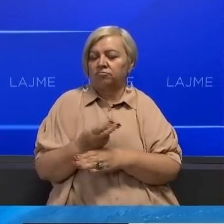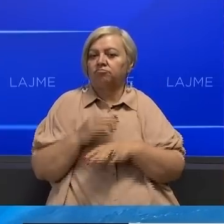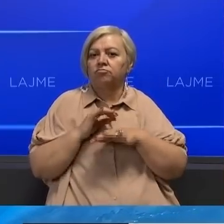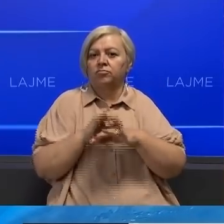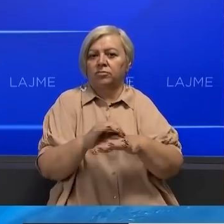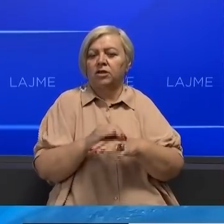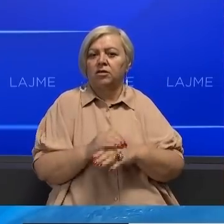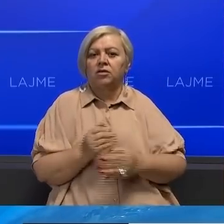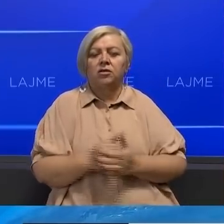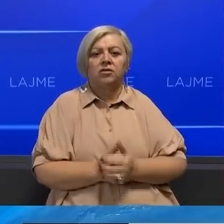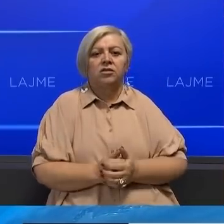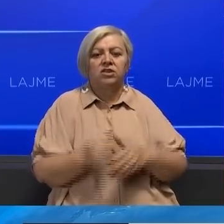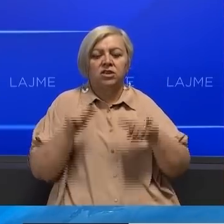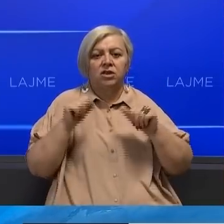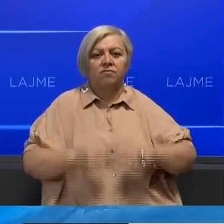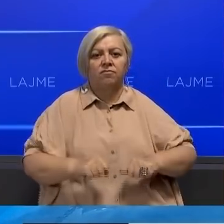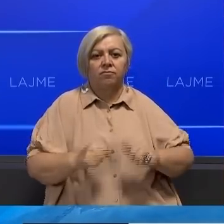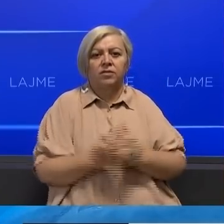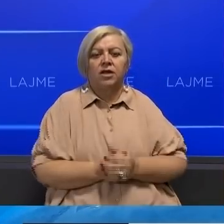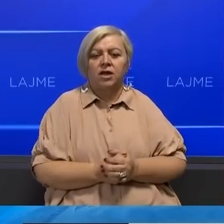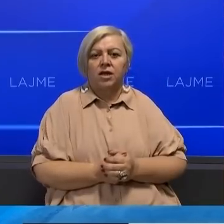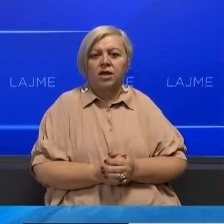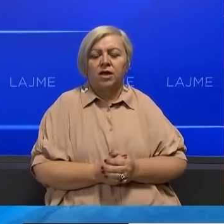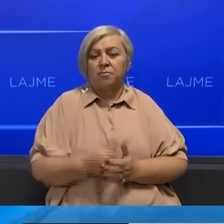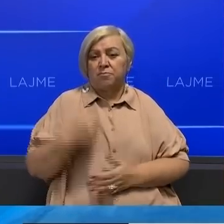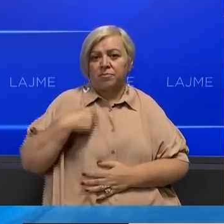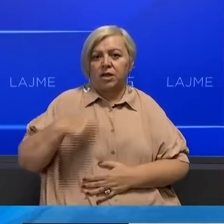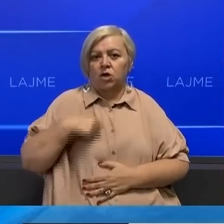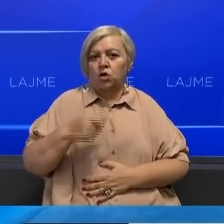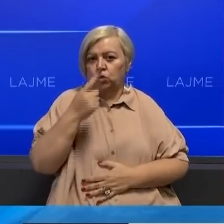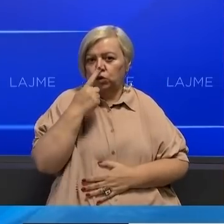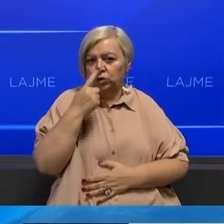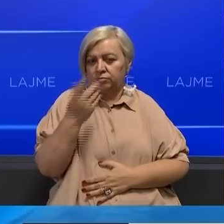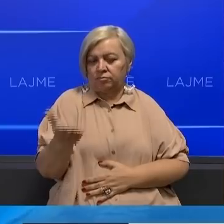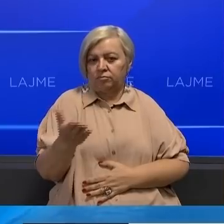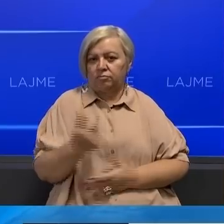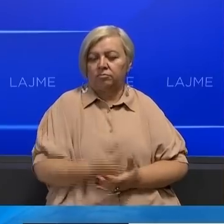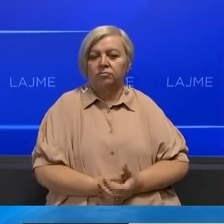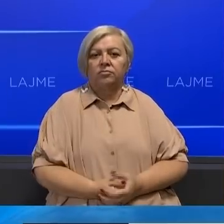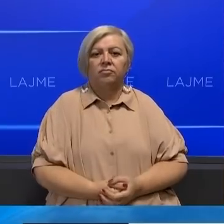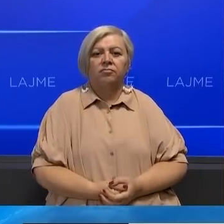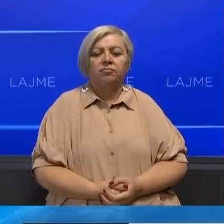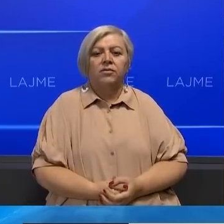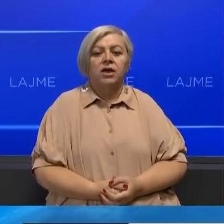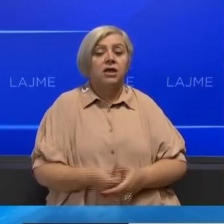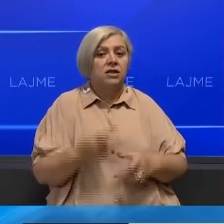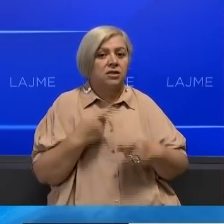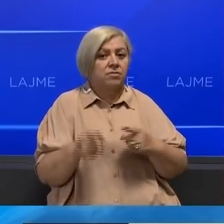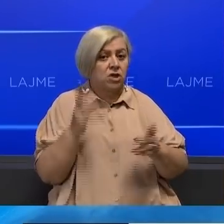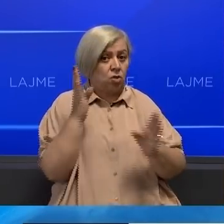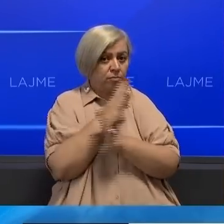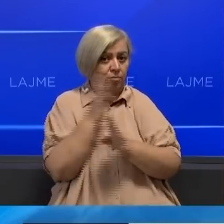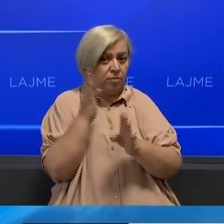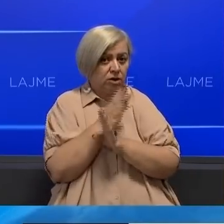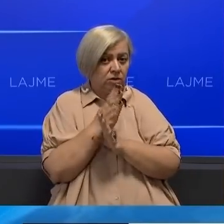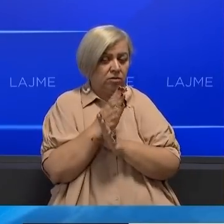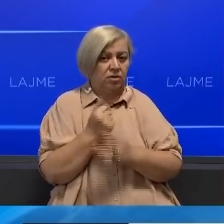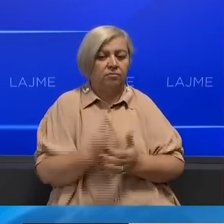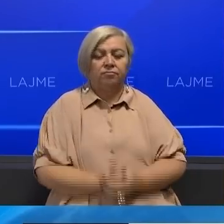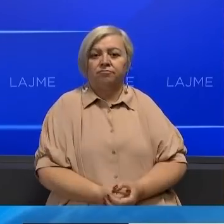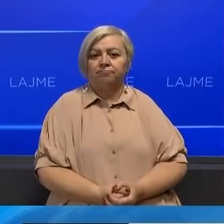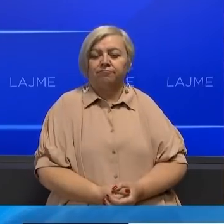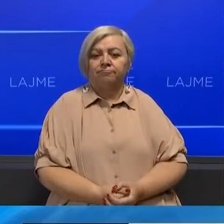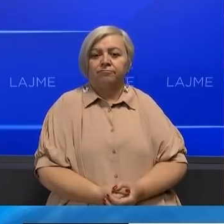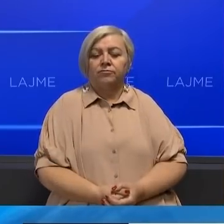nga qeveria autoritare, siç ka qenë rasti i Bielorusisë, gazetari Roman Pratasevich, si pasojë përgjimeve që ka